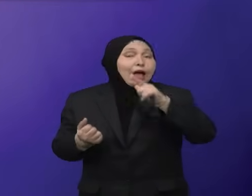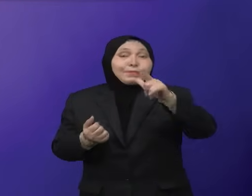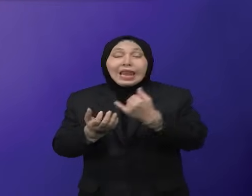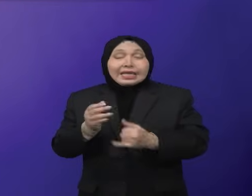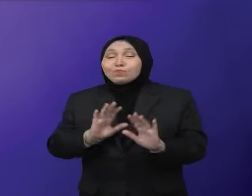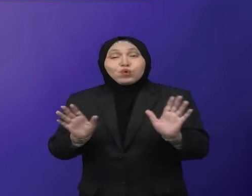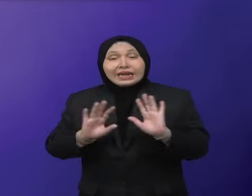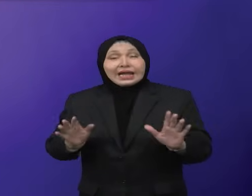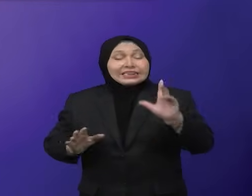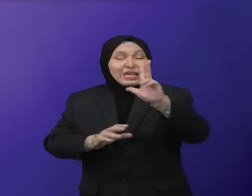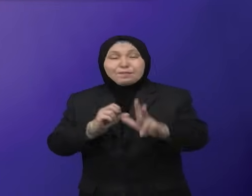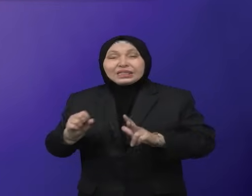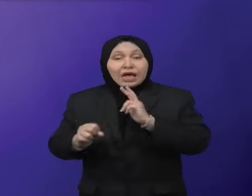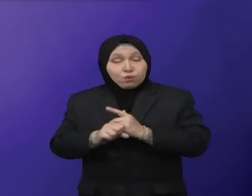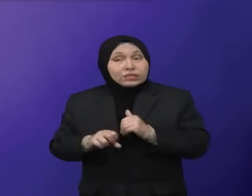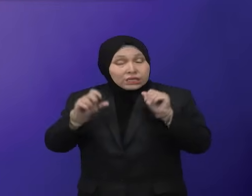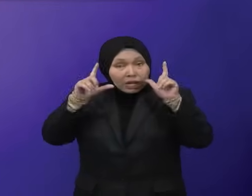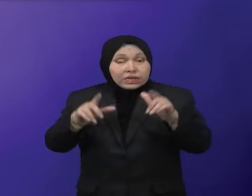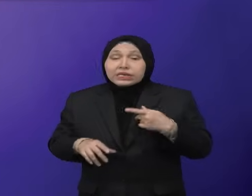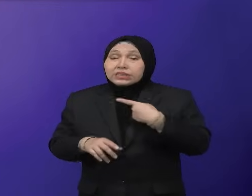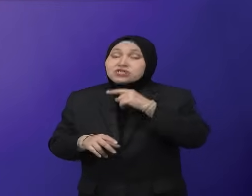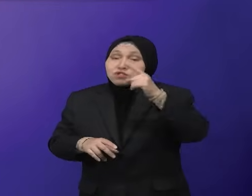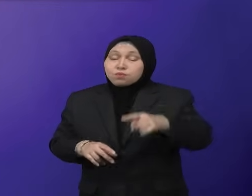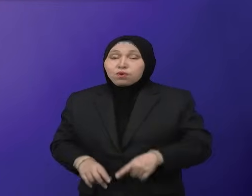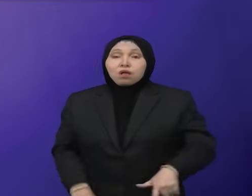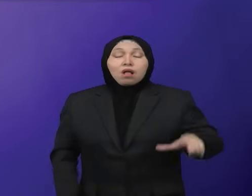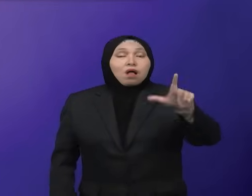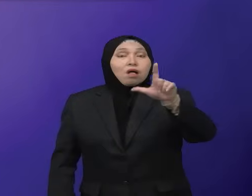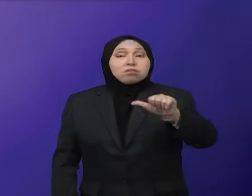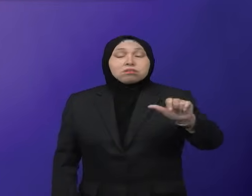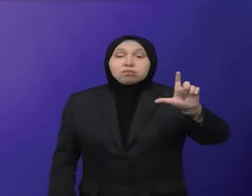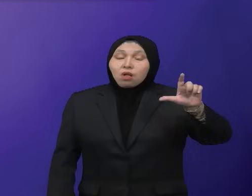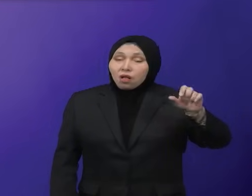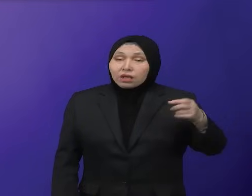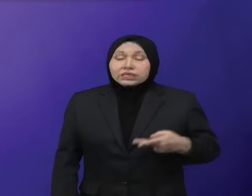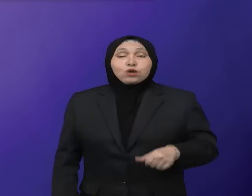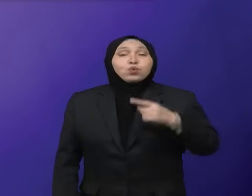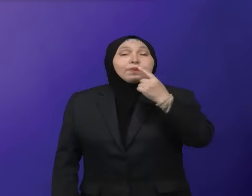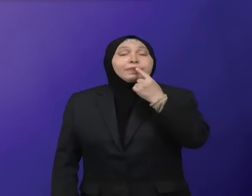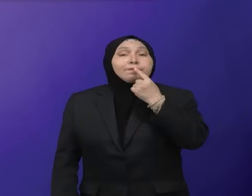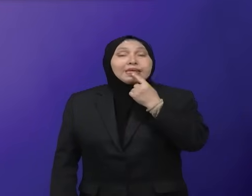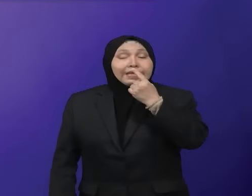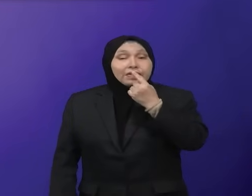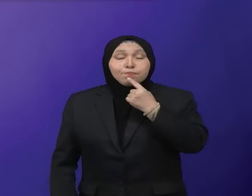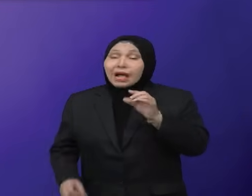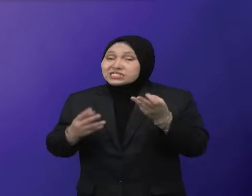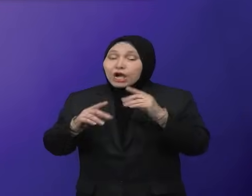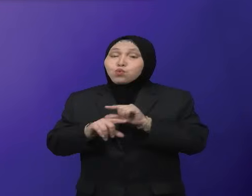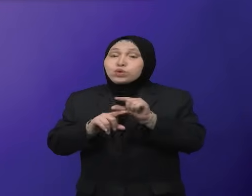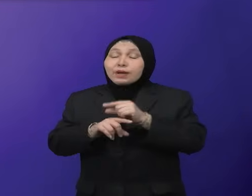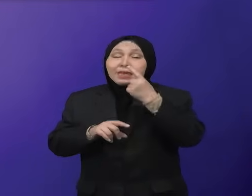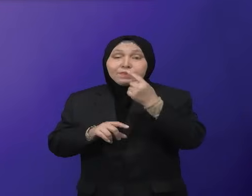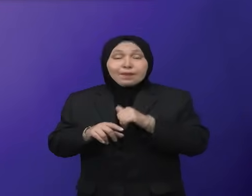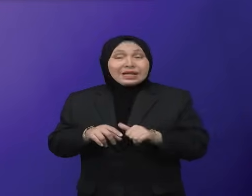lah, 3-4 tahun. Perasan, kalau kita sebut, dia akan sebut Allah. Dia guna bibir. Dia banyak guna bibir.